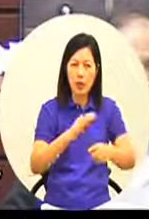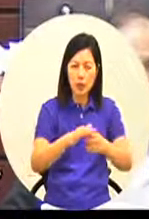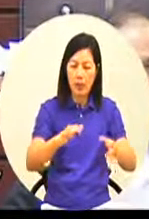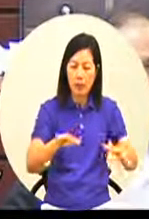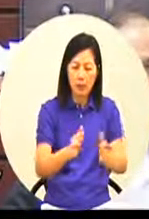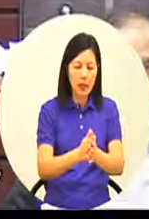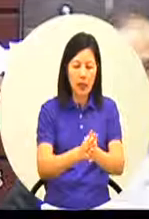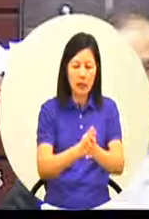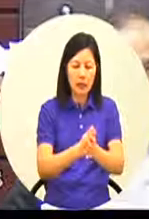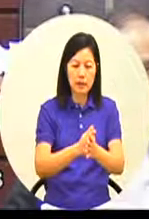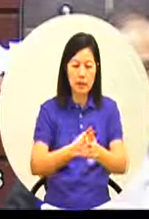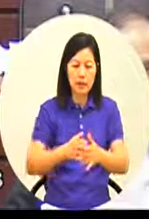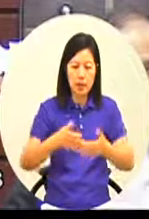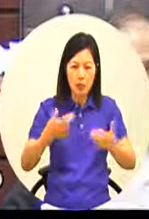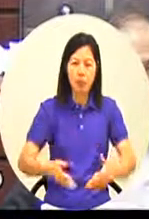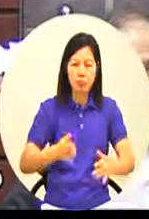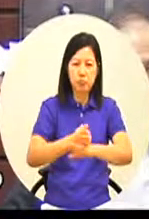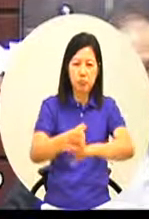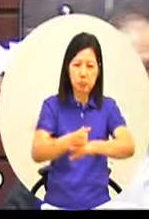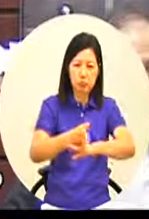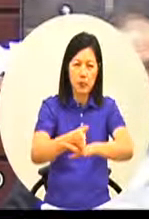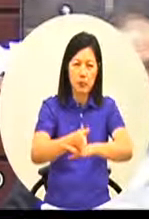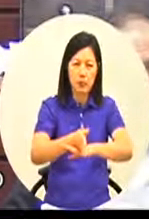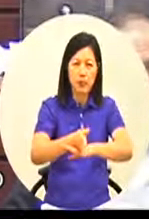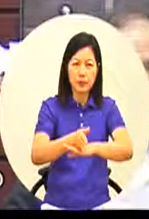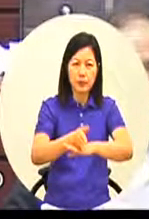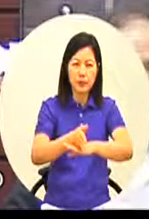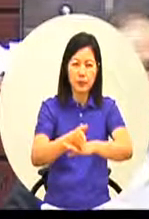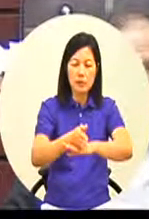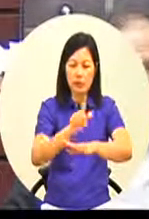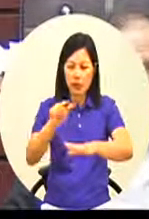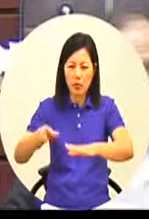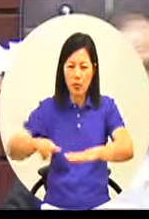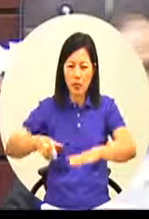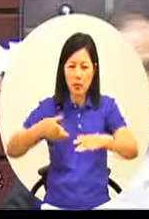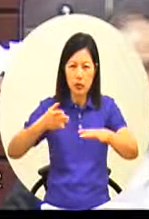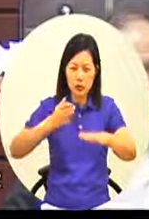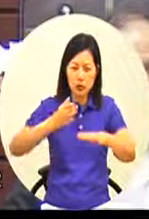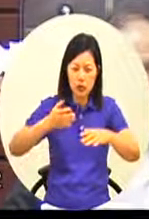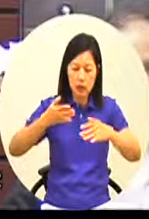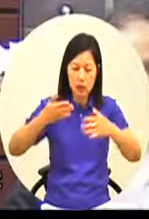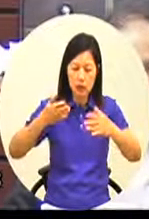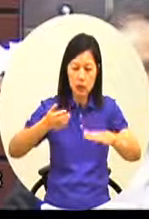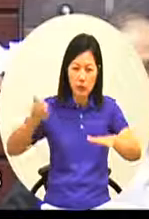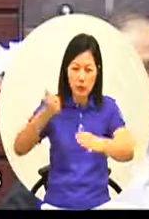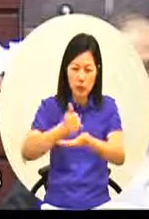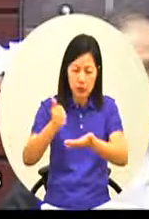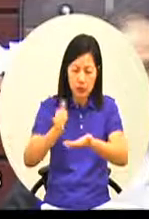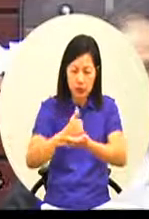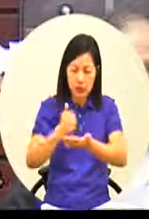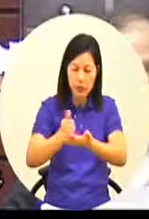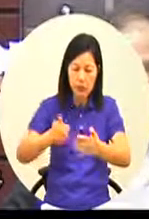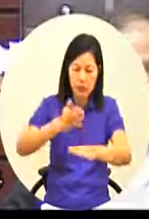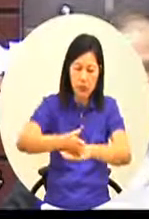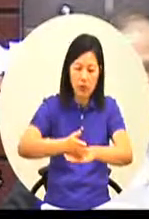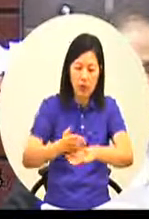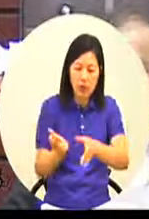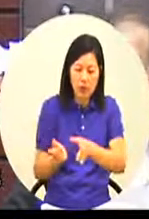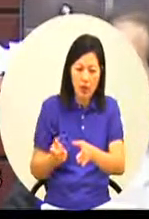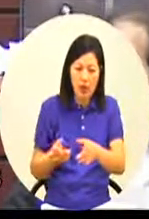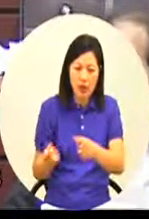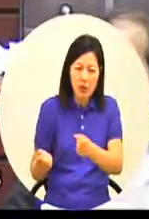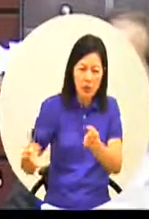那挡车是超载，而且又超速，灯弯是没得减速的啦，所以在那